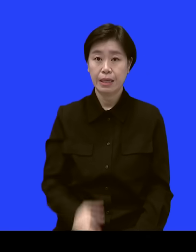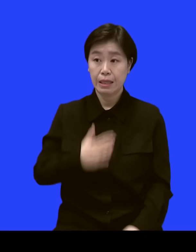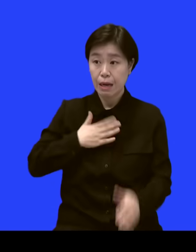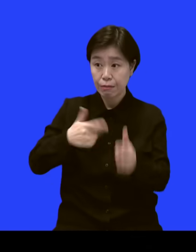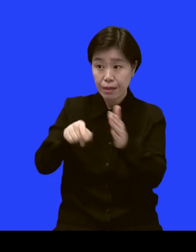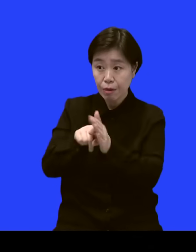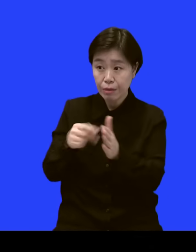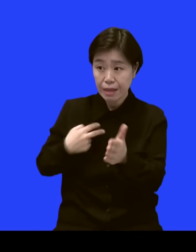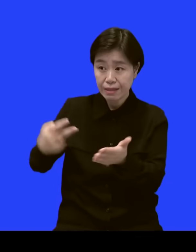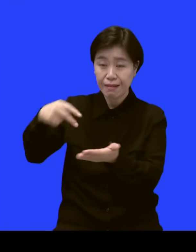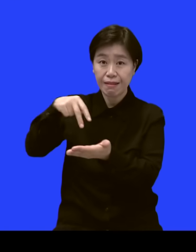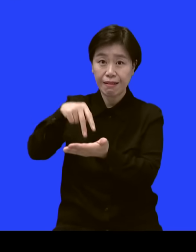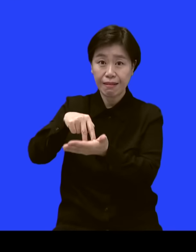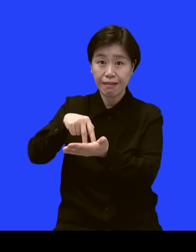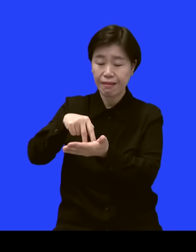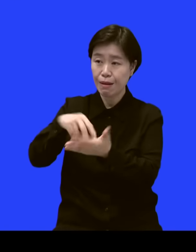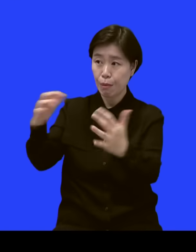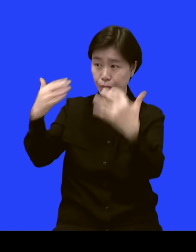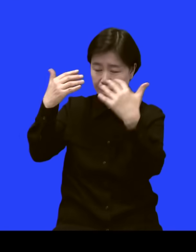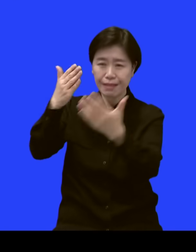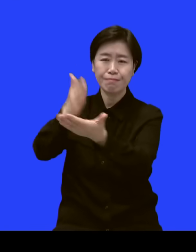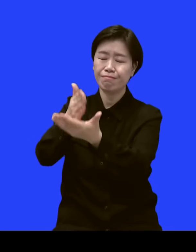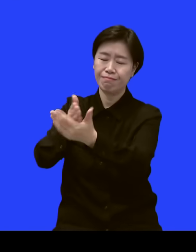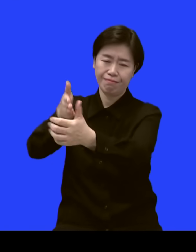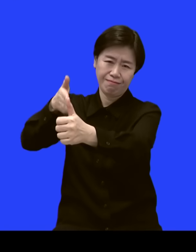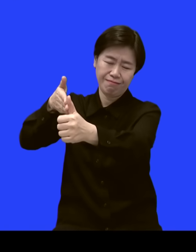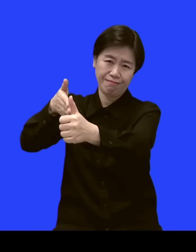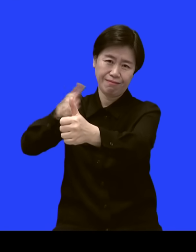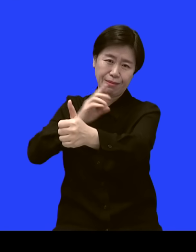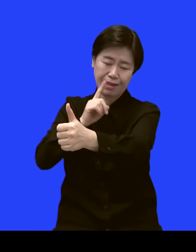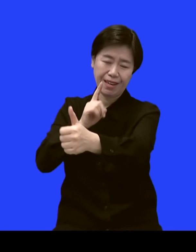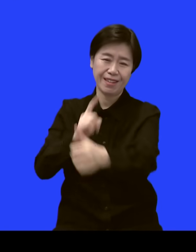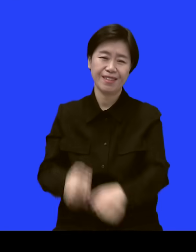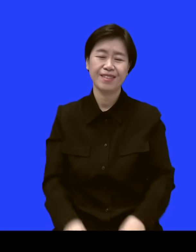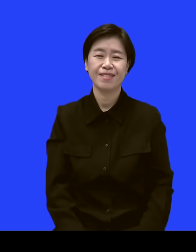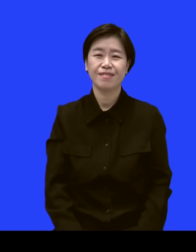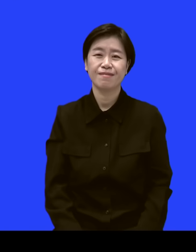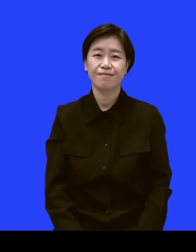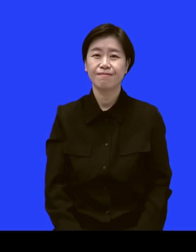하지 마시라고 네. 부탁드리고 안 그러면 저 안 나온다고 예.